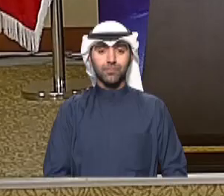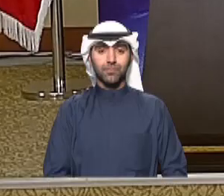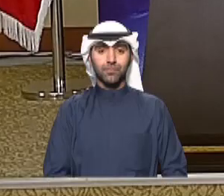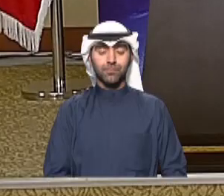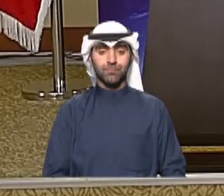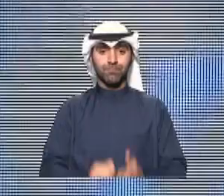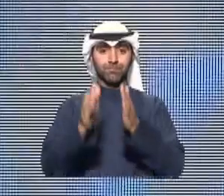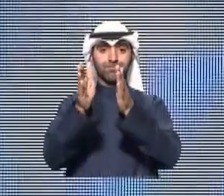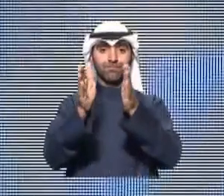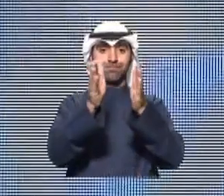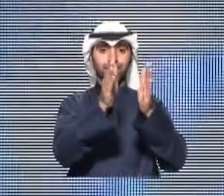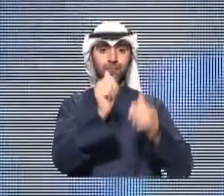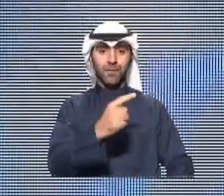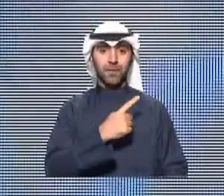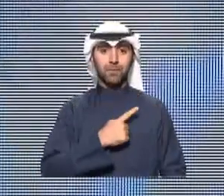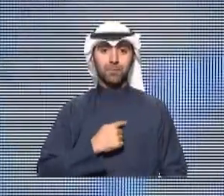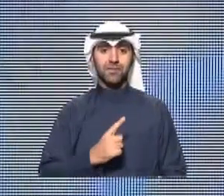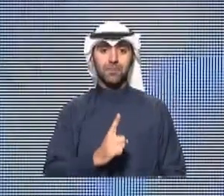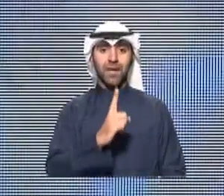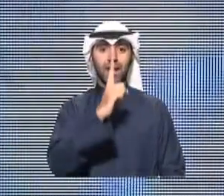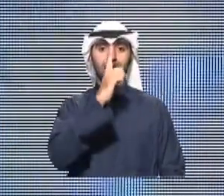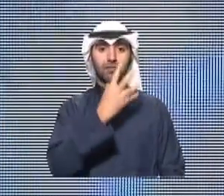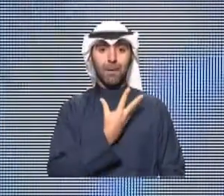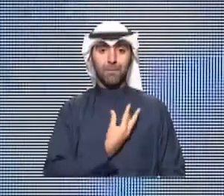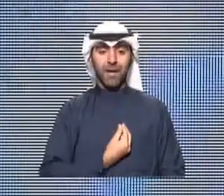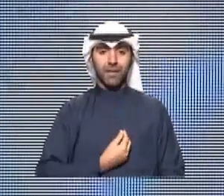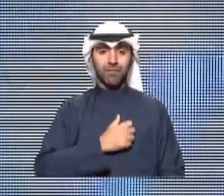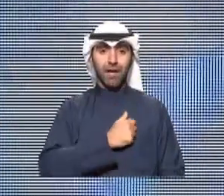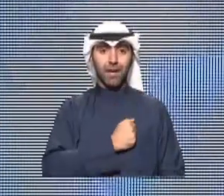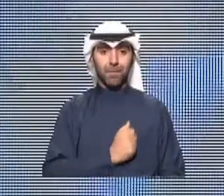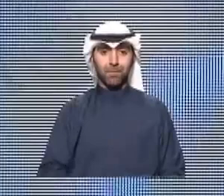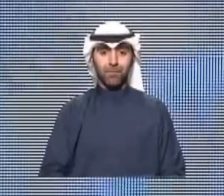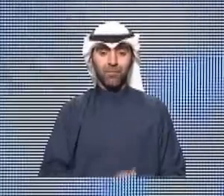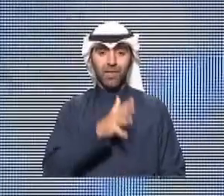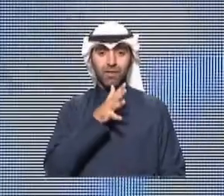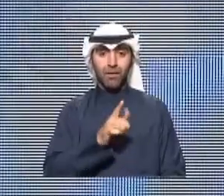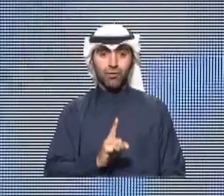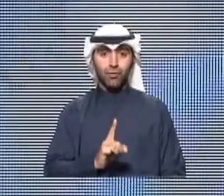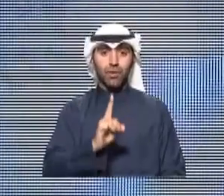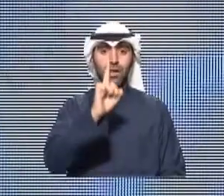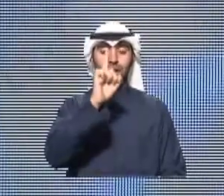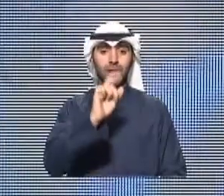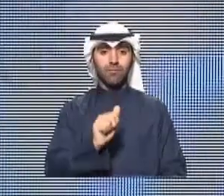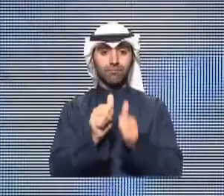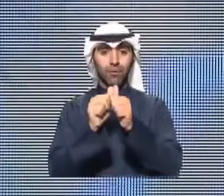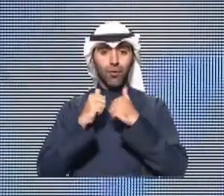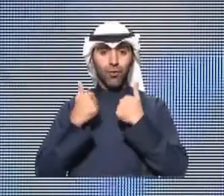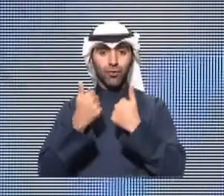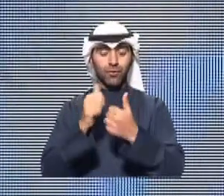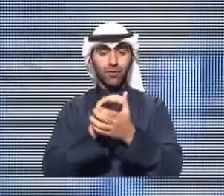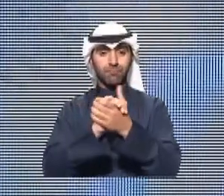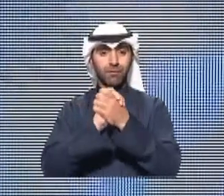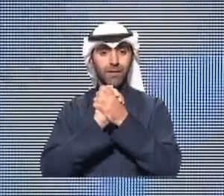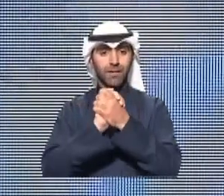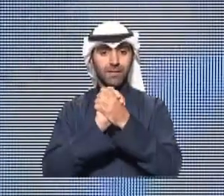بسم الله الرحمن الرحيم، والصلاة والسلام على أشرف المرسلين سيدنا محمد وعلى آله وأصحابه الطيبين الطاهرين ومن تبعهم بإحسان